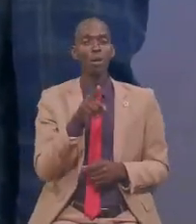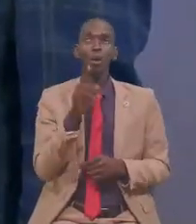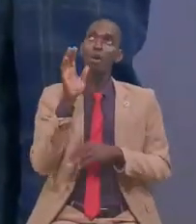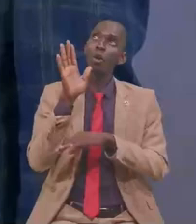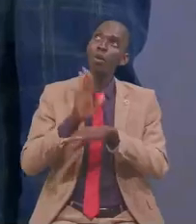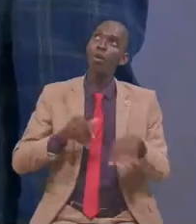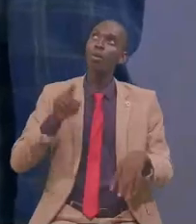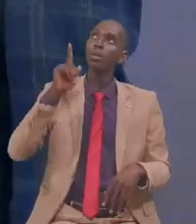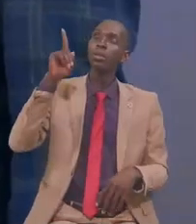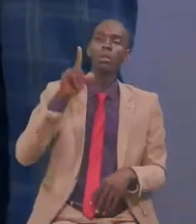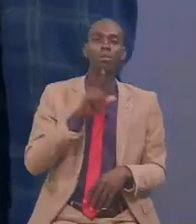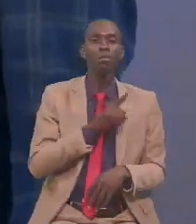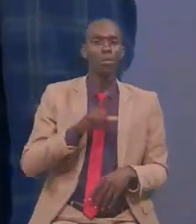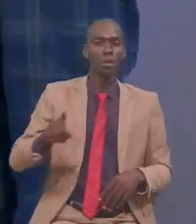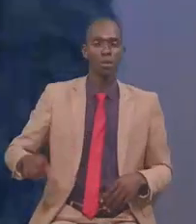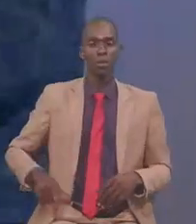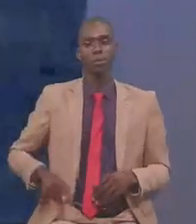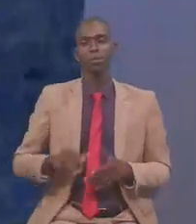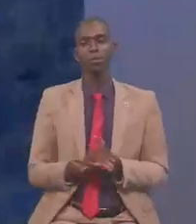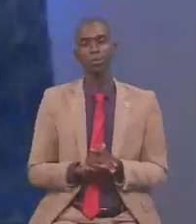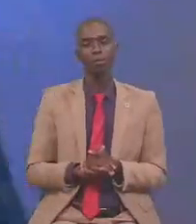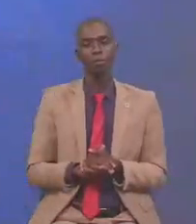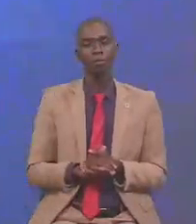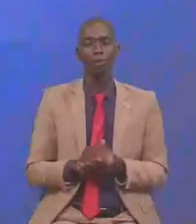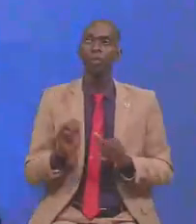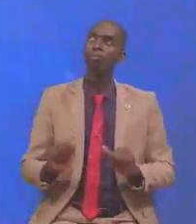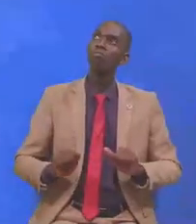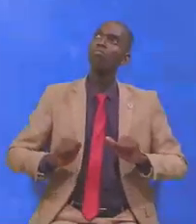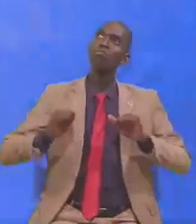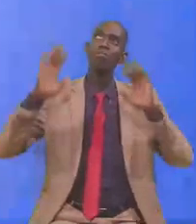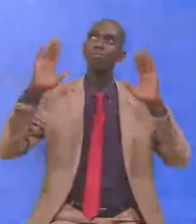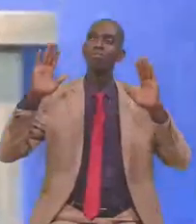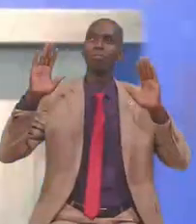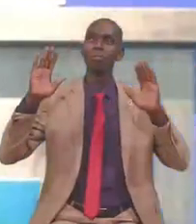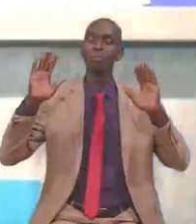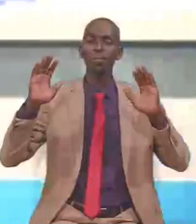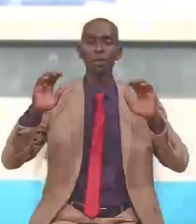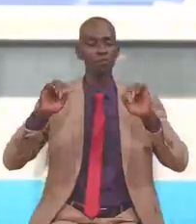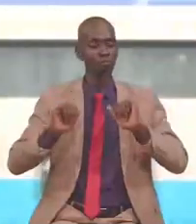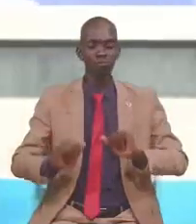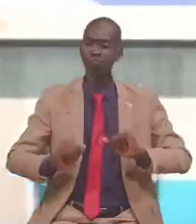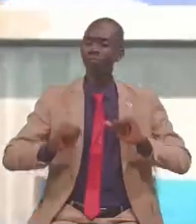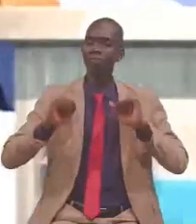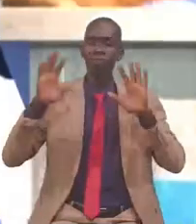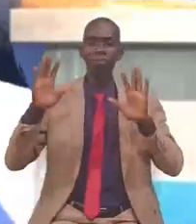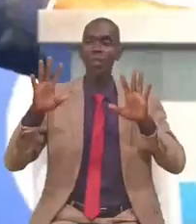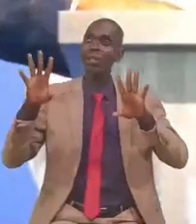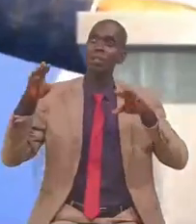Elle l'a appelé Seigneur. Elle s'est soumise. Elle s'est totalement donnée au